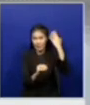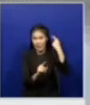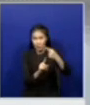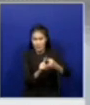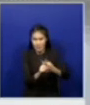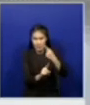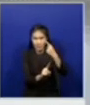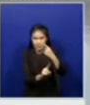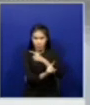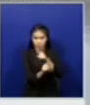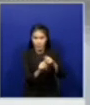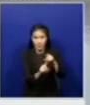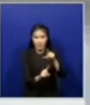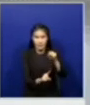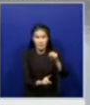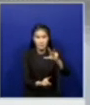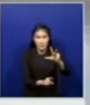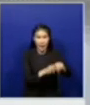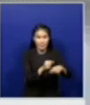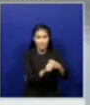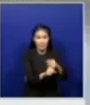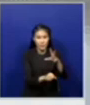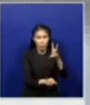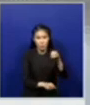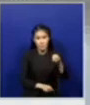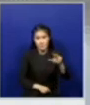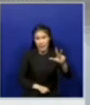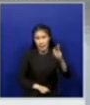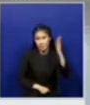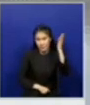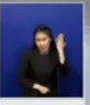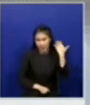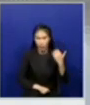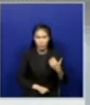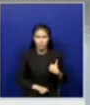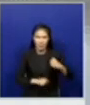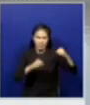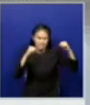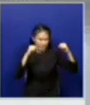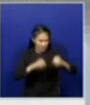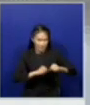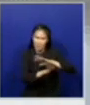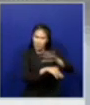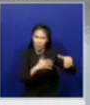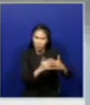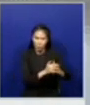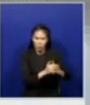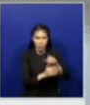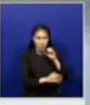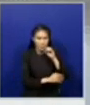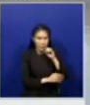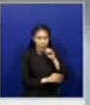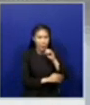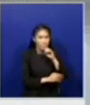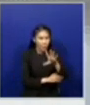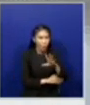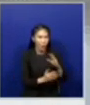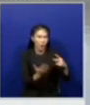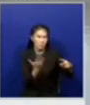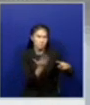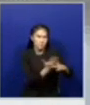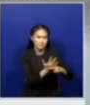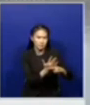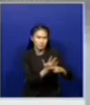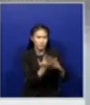คม63ที่ผ่านมาสภาผู้แทนราษฎรมีมติเป็นเอกฉันท์ให้ชะลอการบังคับใช้